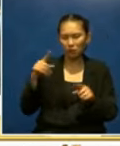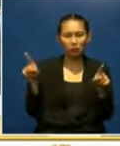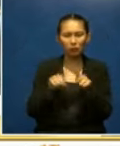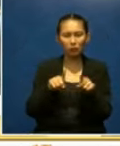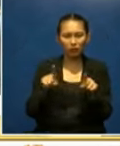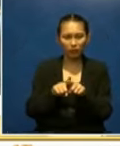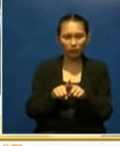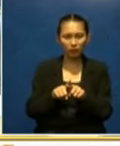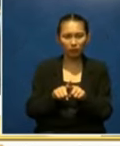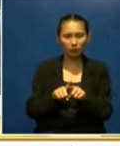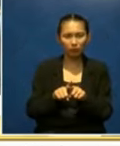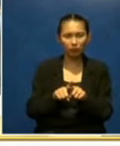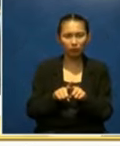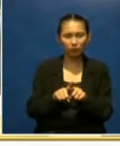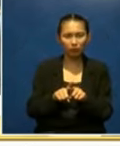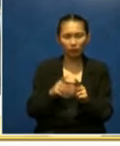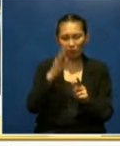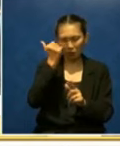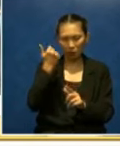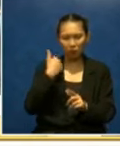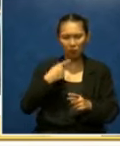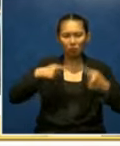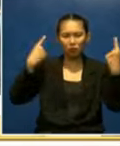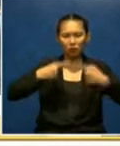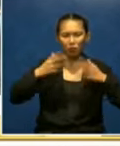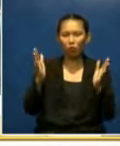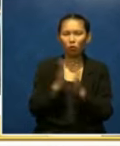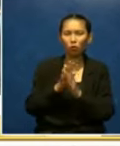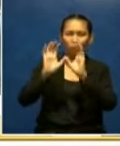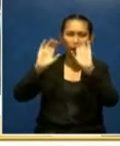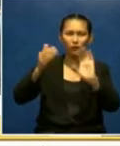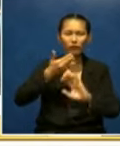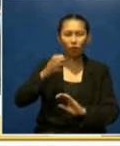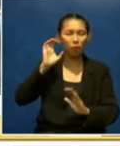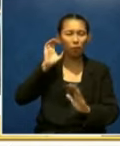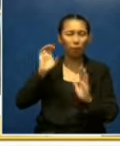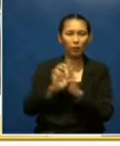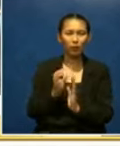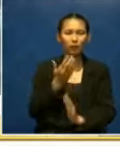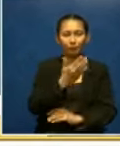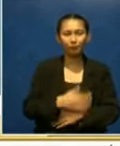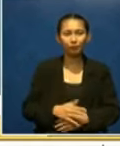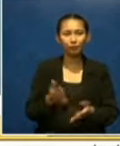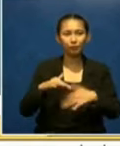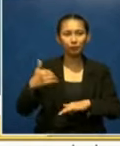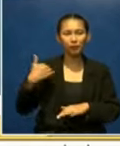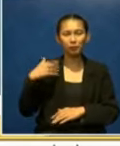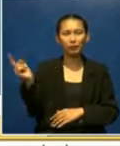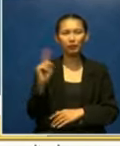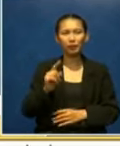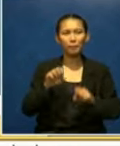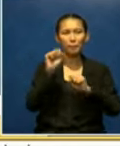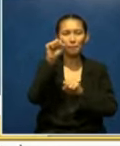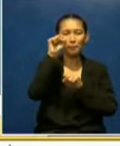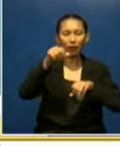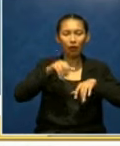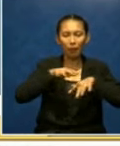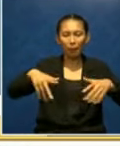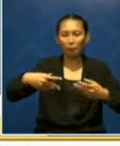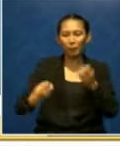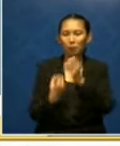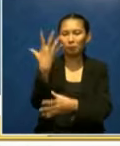ตรังซึ่งเป็นพื้นที่ข้อพิพาทที่ดินกับรัฐมายาวนานนะคะขอสไลด์ด้วยค่ะหลังจากนั้นนะคะได้มีการประกาศเป็นเขตป่าสงวนแห่ง